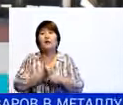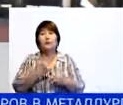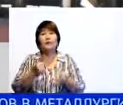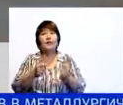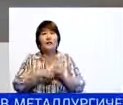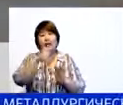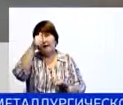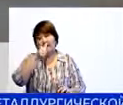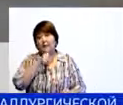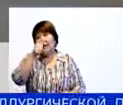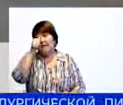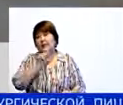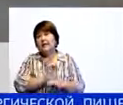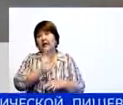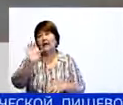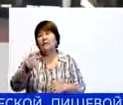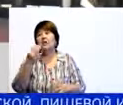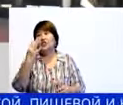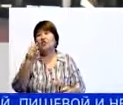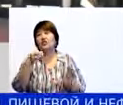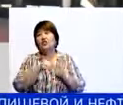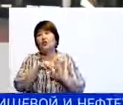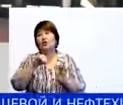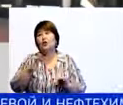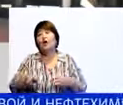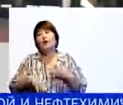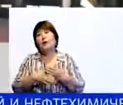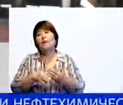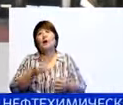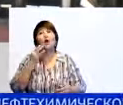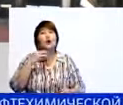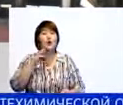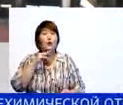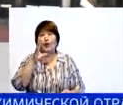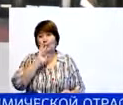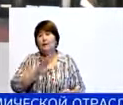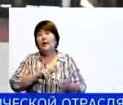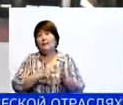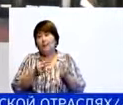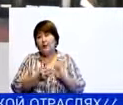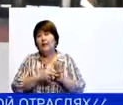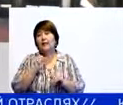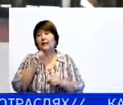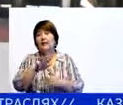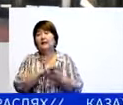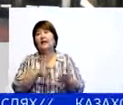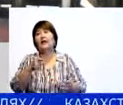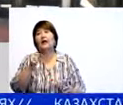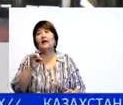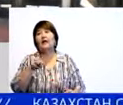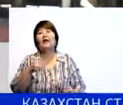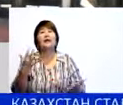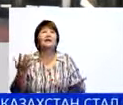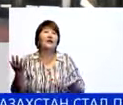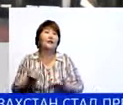7 месяцев месяц отправляю по 46 тонн помогает тетя не успеваем планирует подать заявку на грант если выиграю